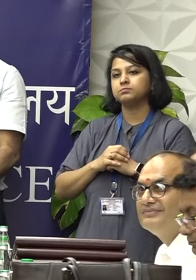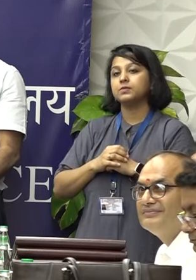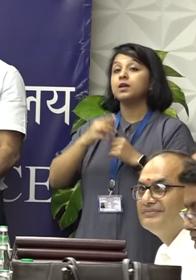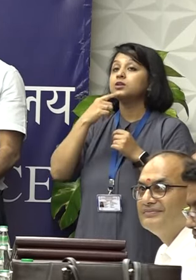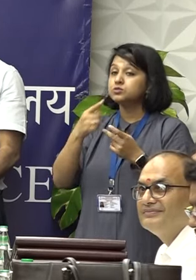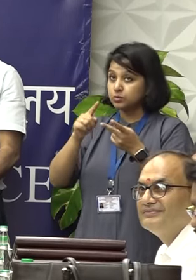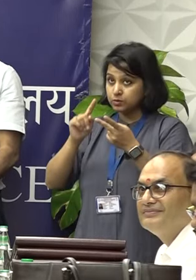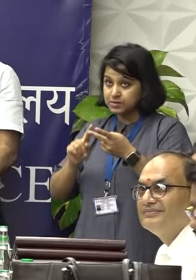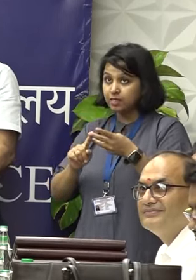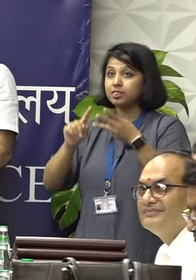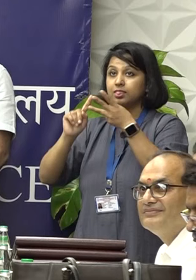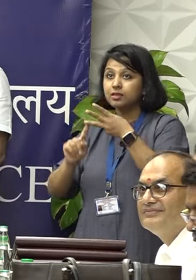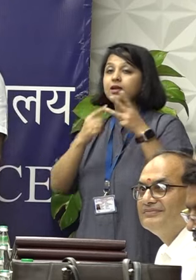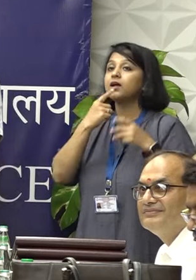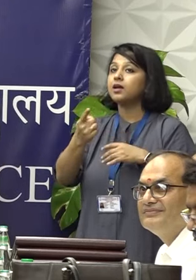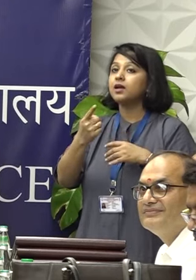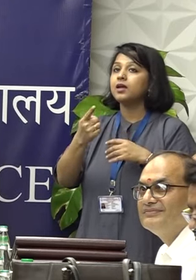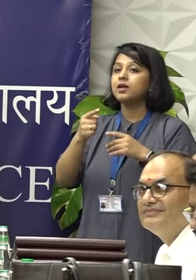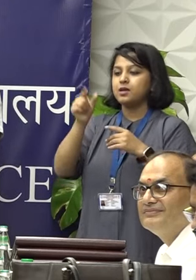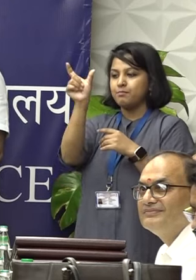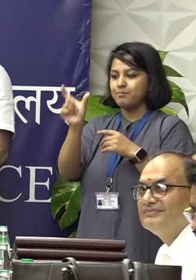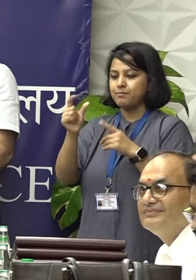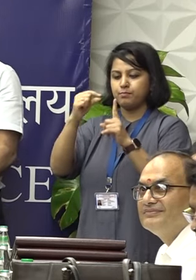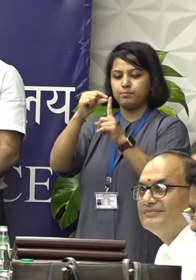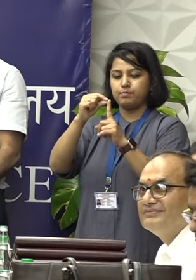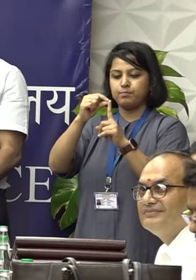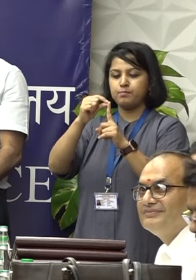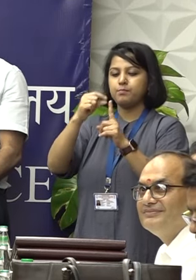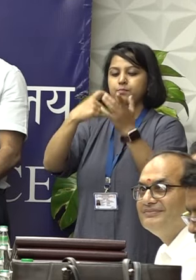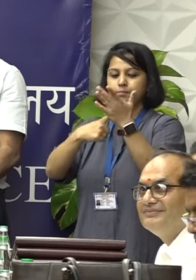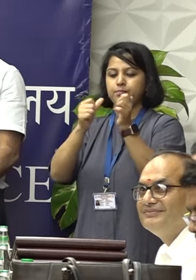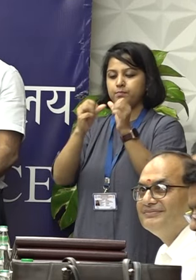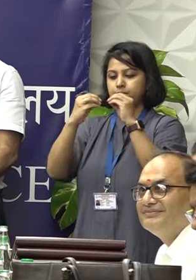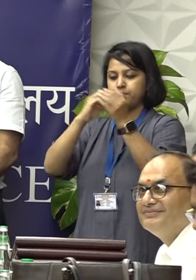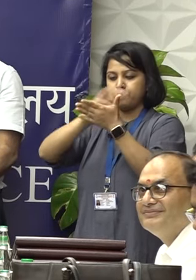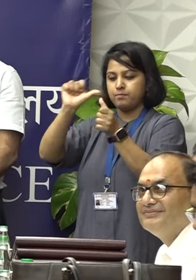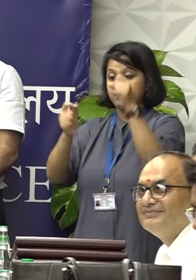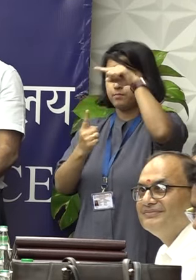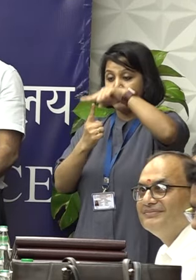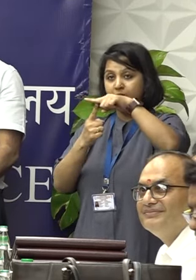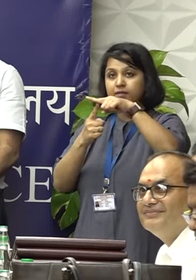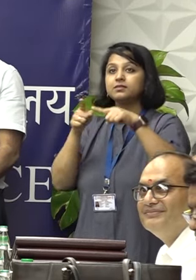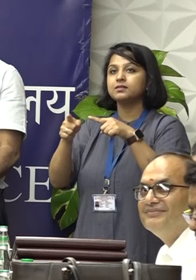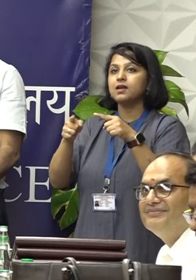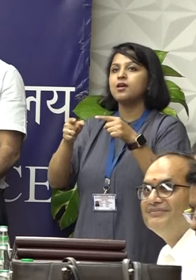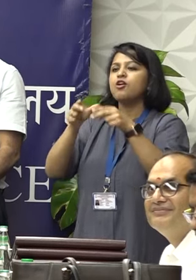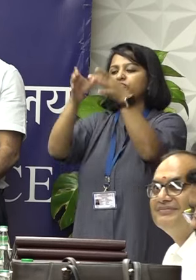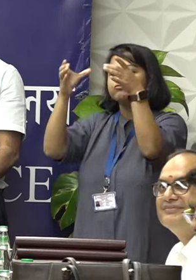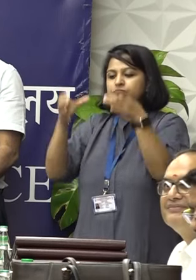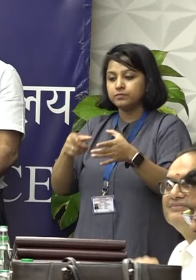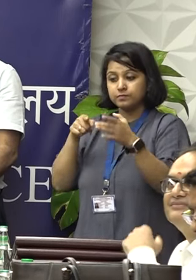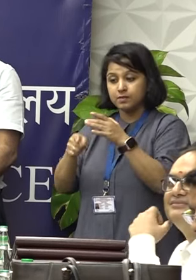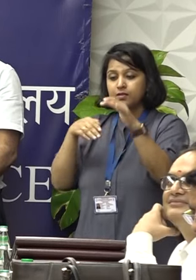और साथ ही यहाँ हमारे साथ जुड़े हैं प्रभात एजुकेशन फाउंडेशन के प्रतिनिधि। व्यवसायिक प्रशिक्षण कार्यशालाएं रोजगार